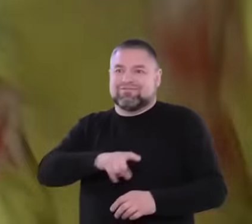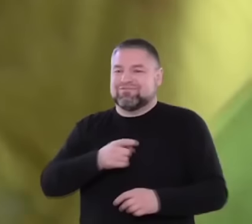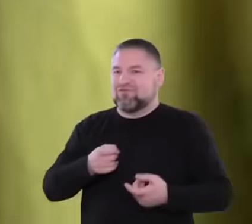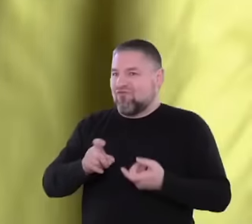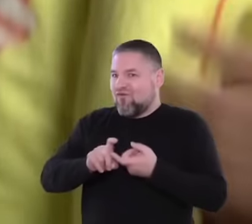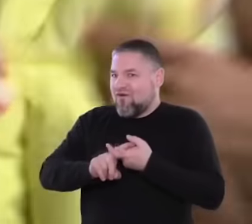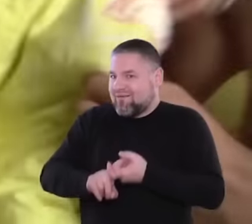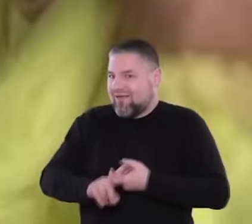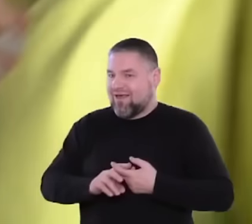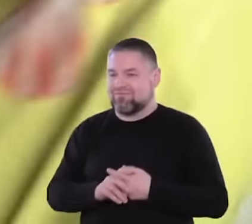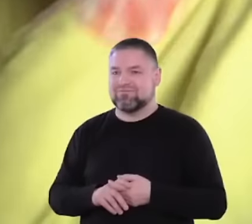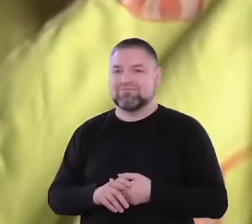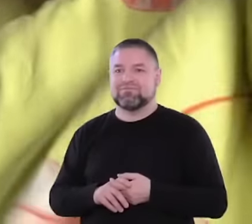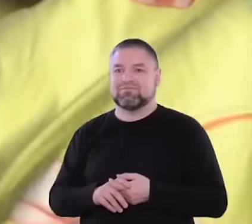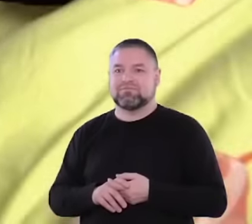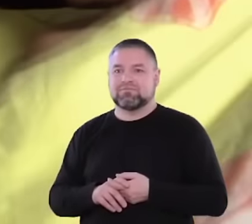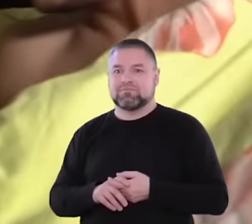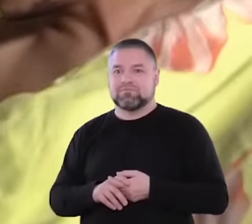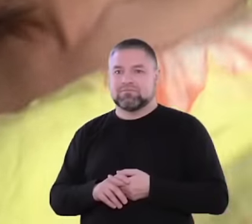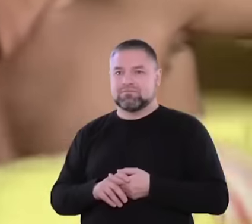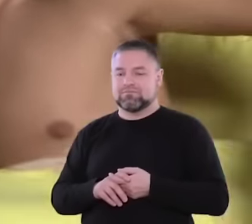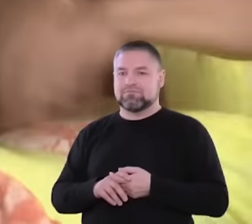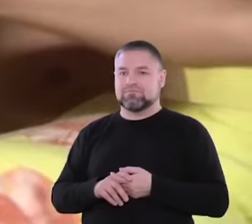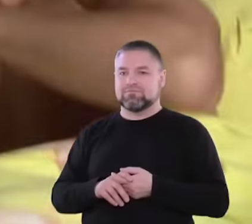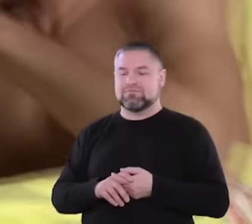kochanką. Proszę.